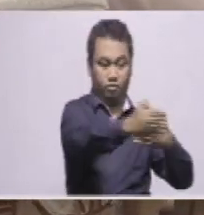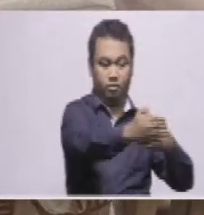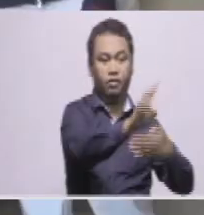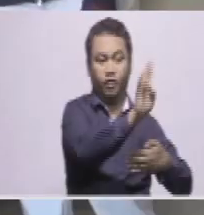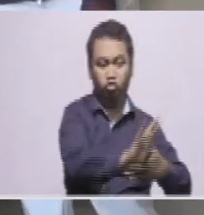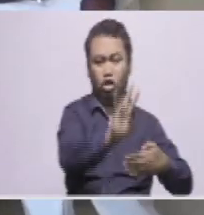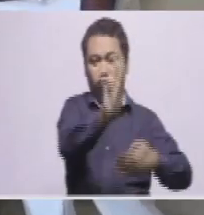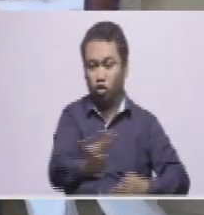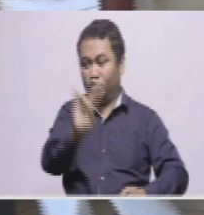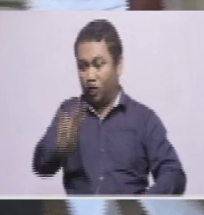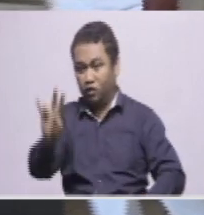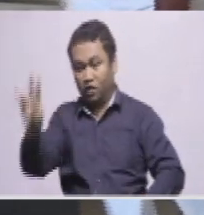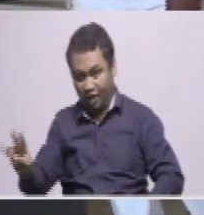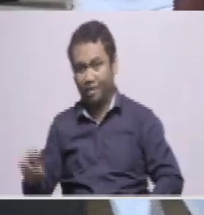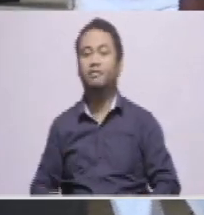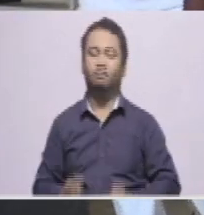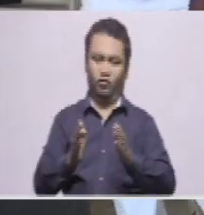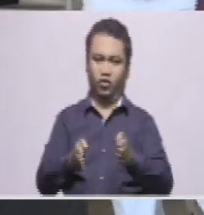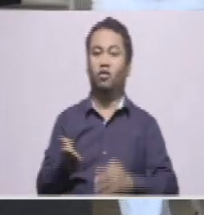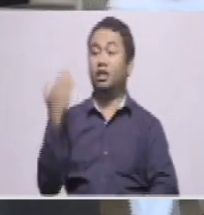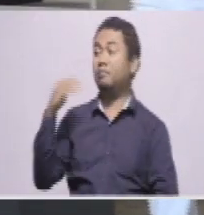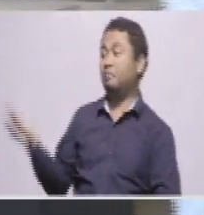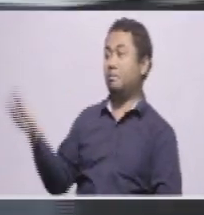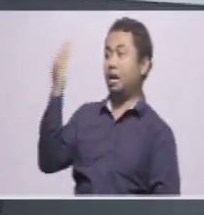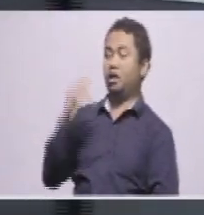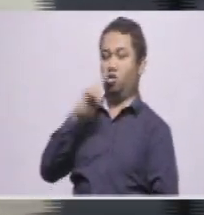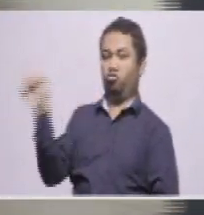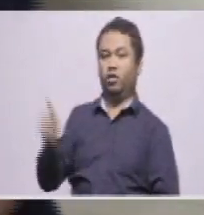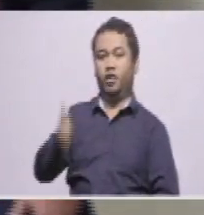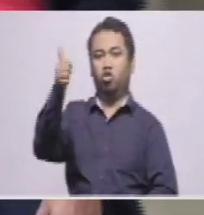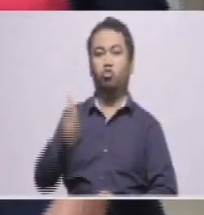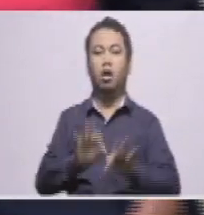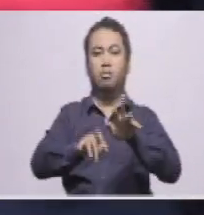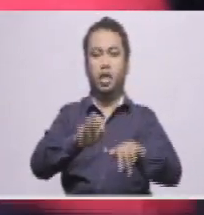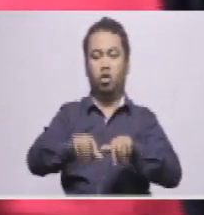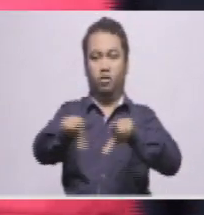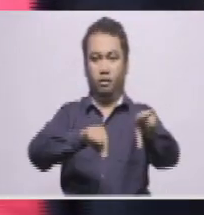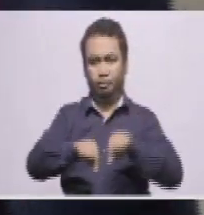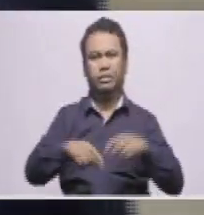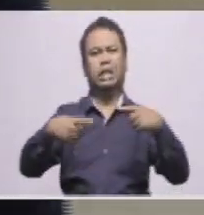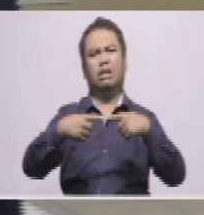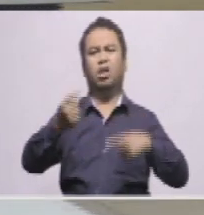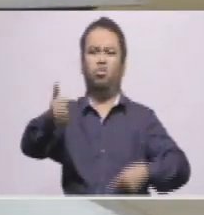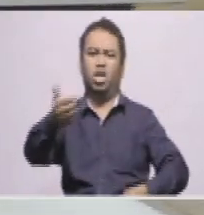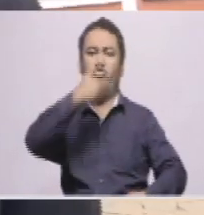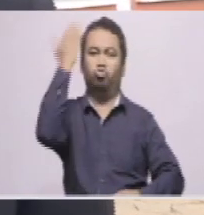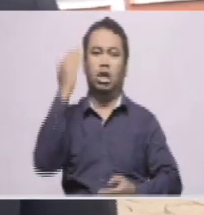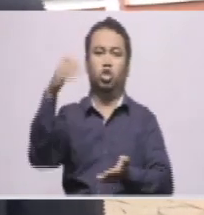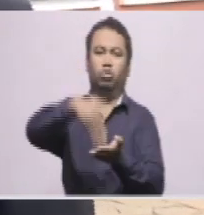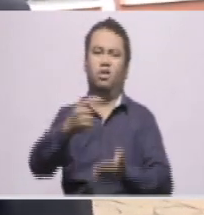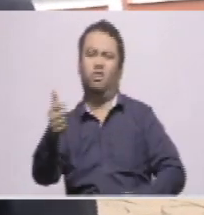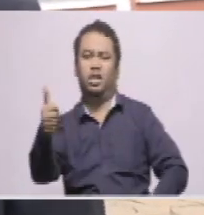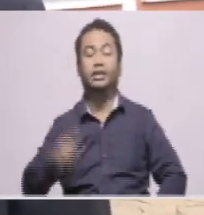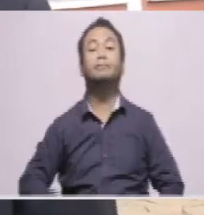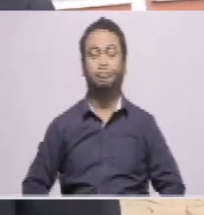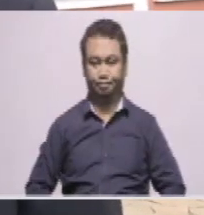NFA Androibe raha ny zavatra hita ny tapany maraina hoy ny filohany brao fandatsam-bato dia vitsy ny olona tongana nefa ny adidiny ny ankapobeany dia